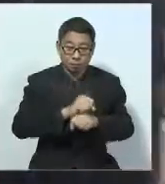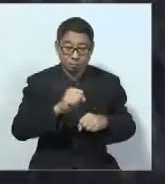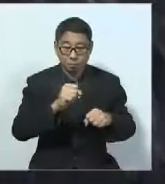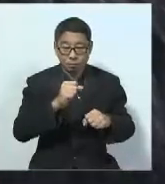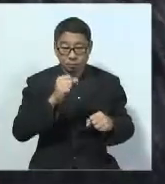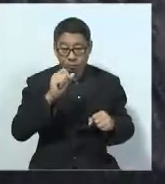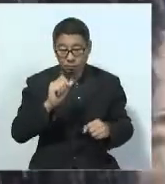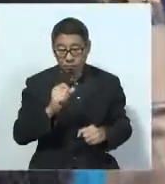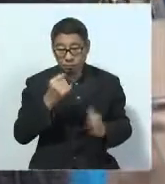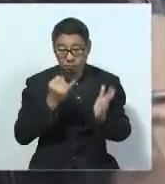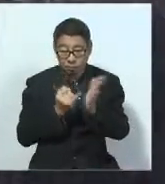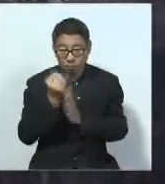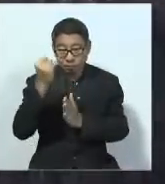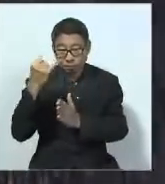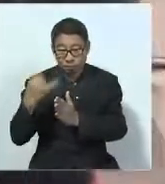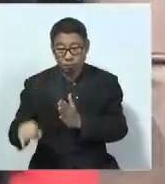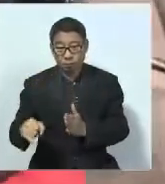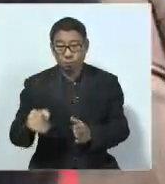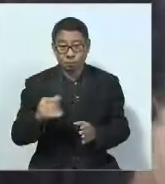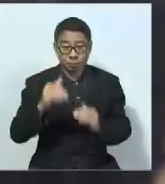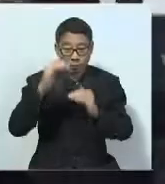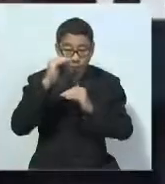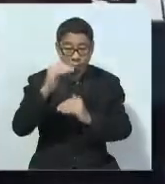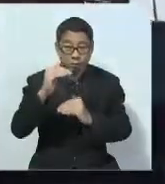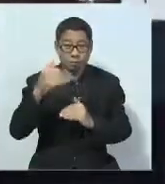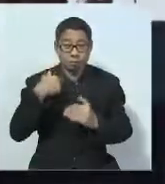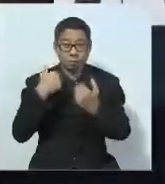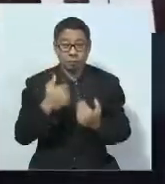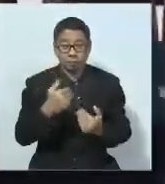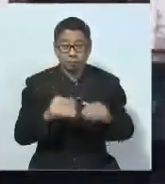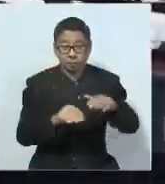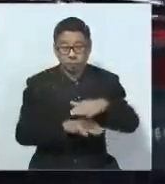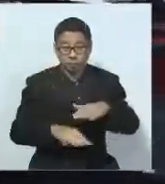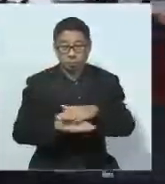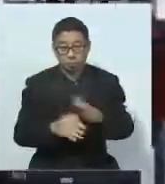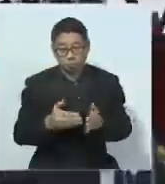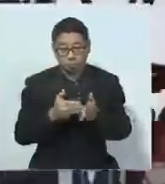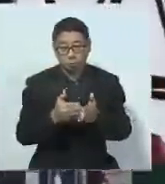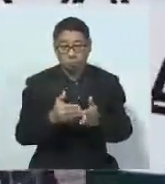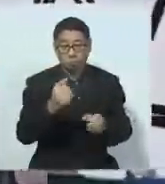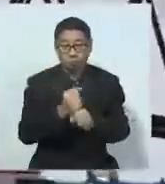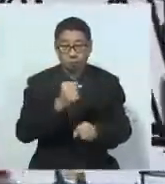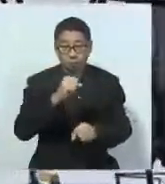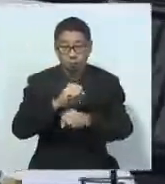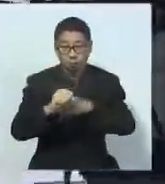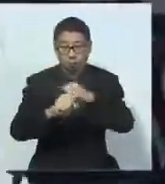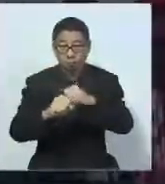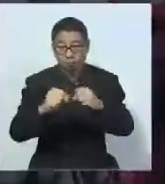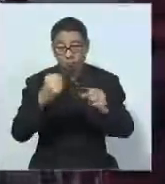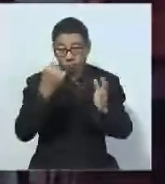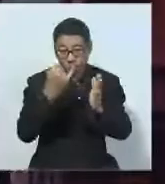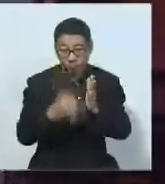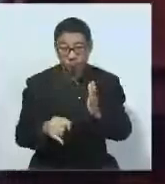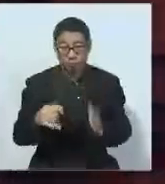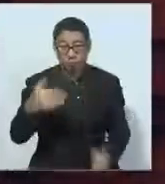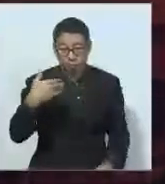างถูกต้องตามแบบแผนที่กำหนดไว้ก่อนหน้านี้หรือไม่และหาข้อมูลว่าเรือดังกล่าวมีการดำเนินการก่อสร้างผิดไปจากแบ